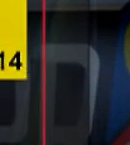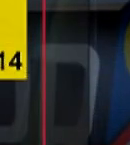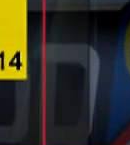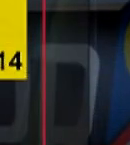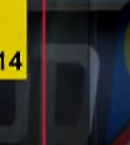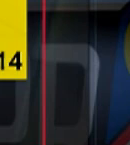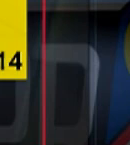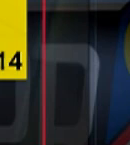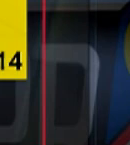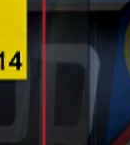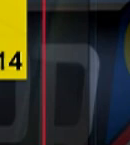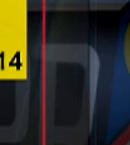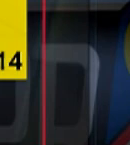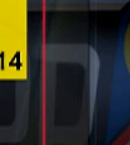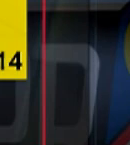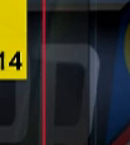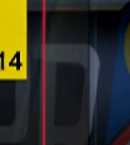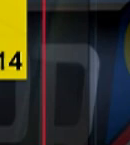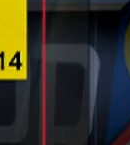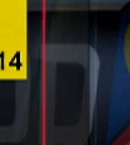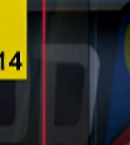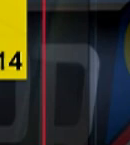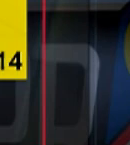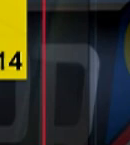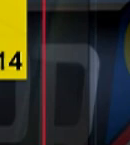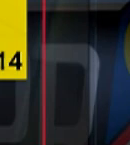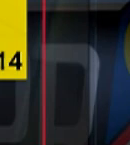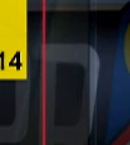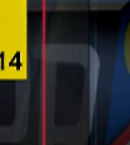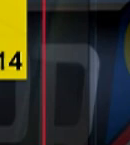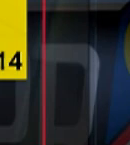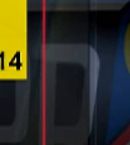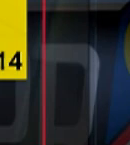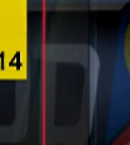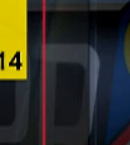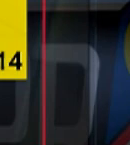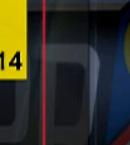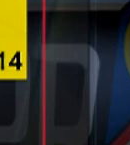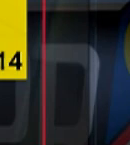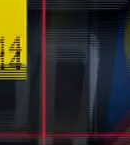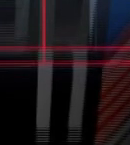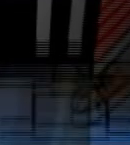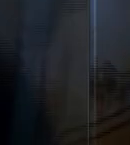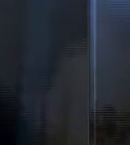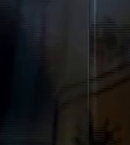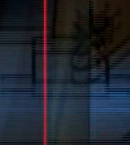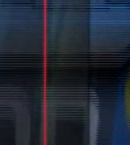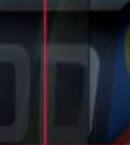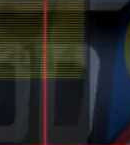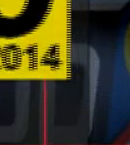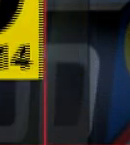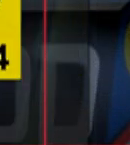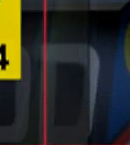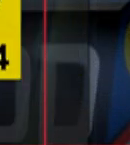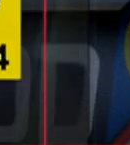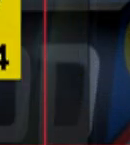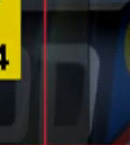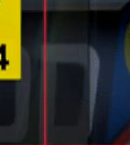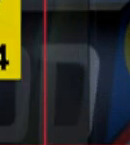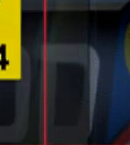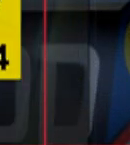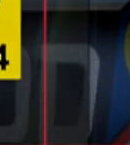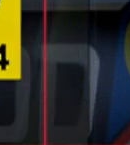5 Februari notis pilihan Raya 6 Februari hari